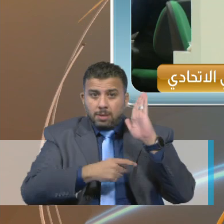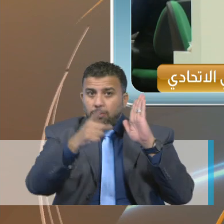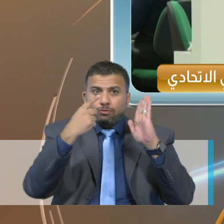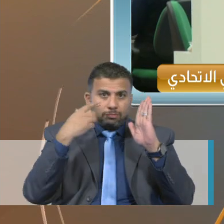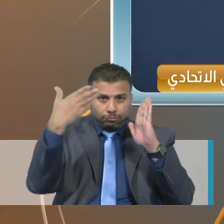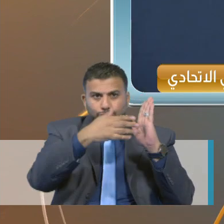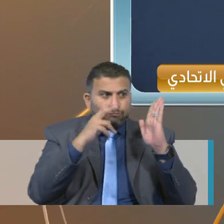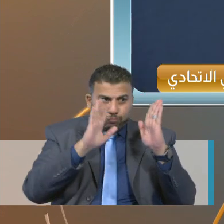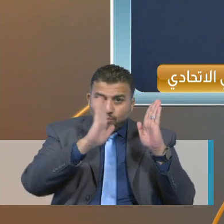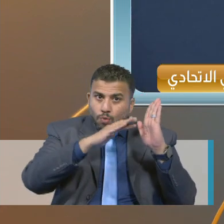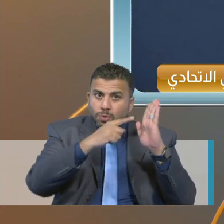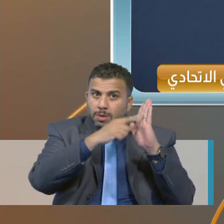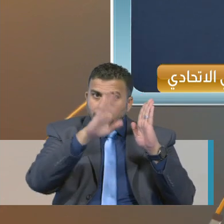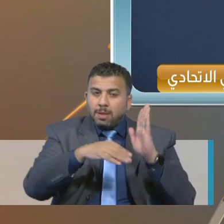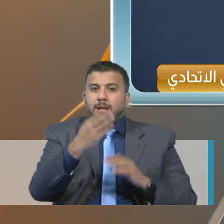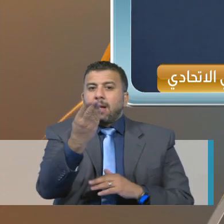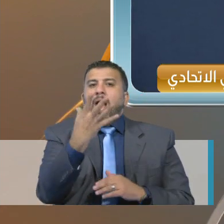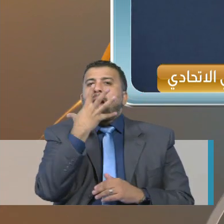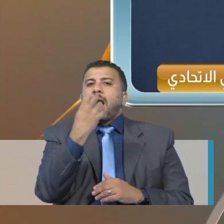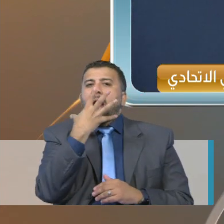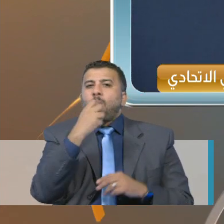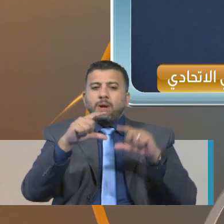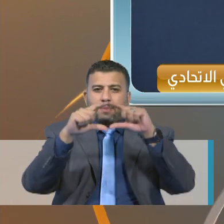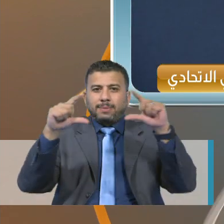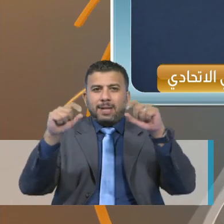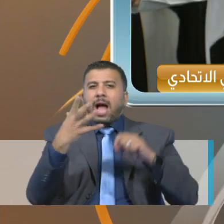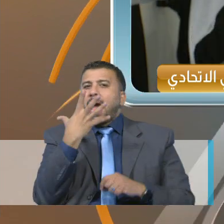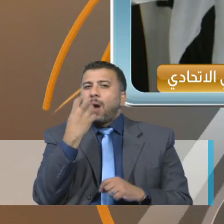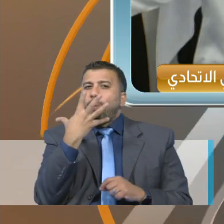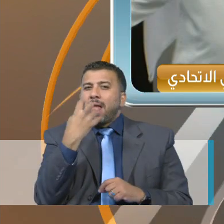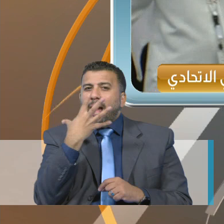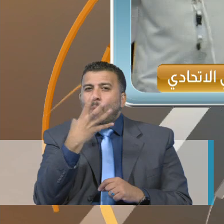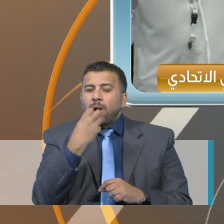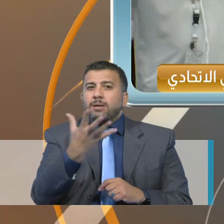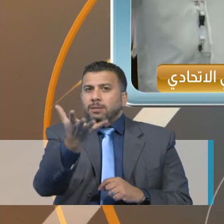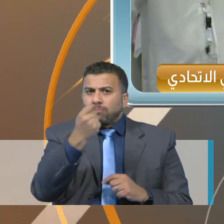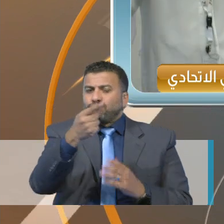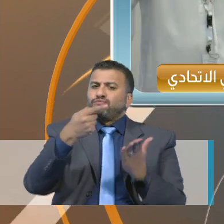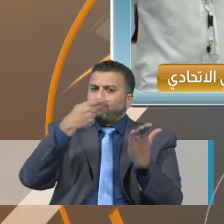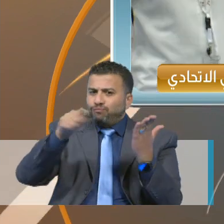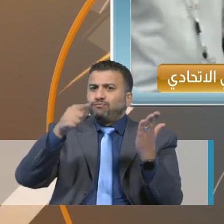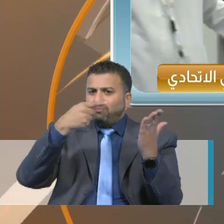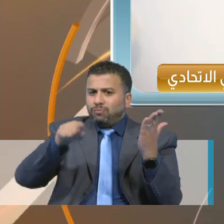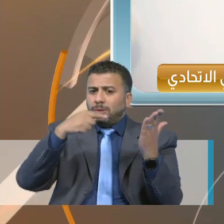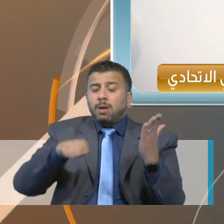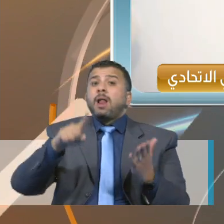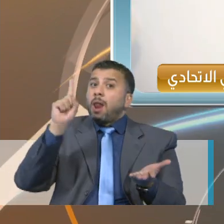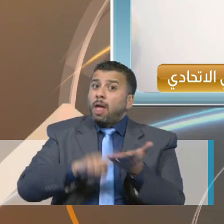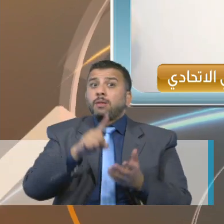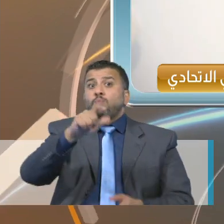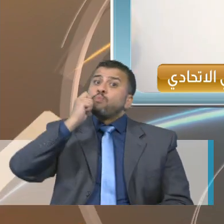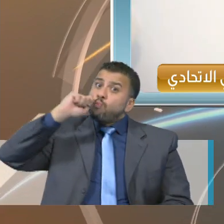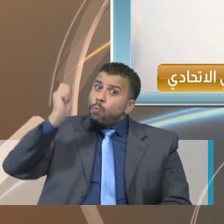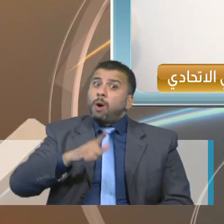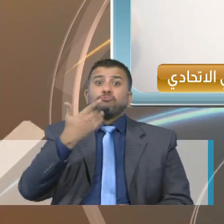الانتخابية وإحضار بطائق الهوية والمشاركة بأصواتهم، الذي يعد واجب وطني يمكنهم